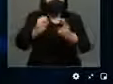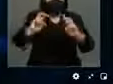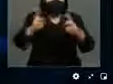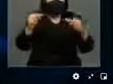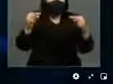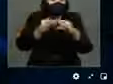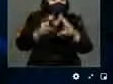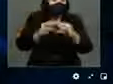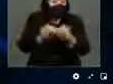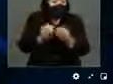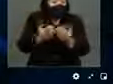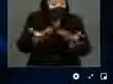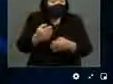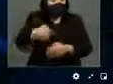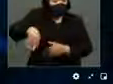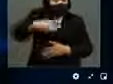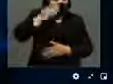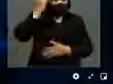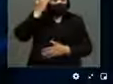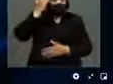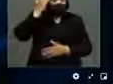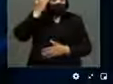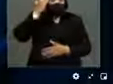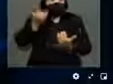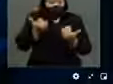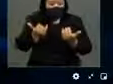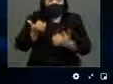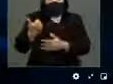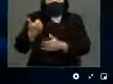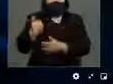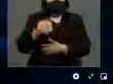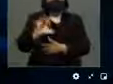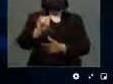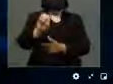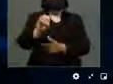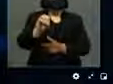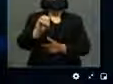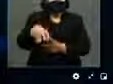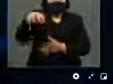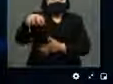านว่าเรากำลังจะจัดการกับ50เขตนี้อย่างไร